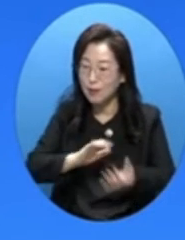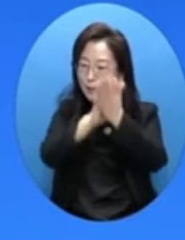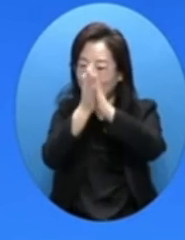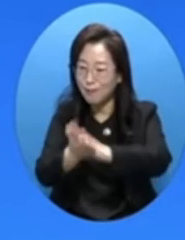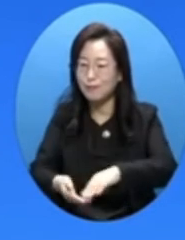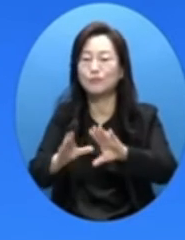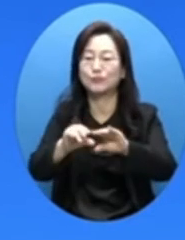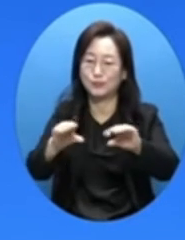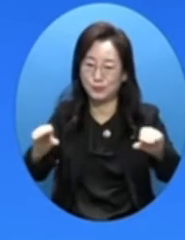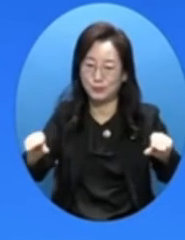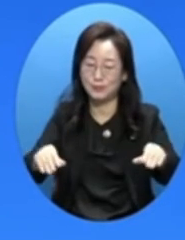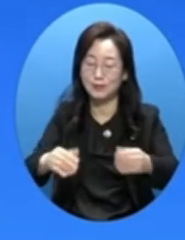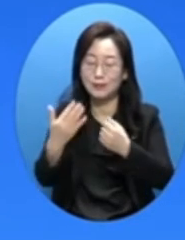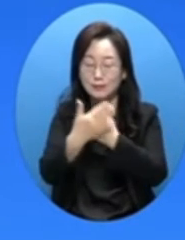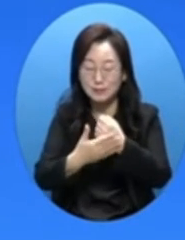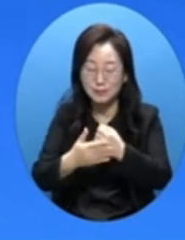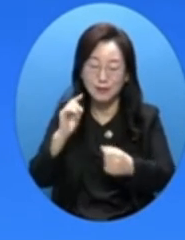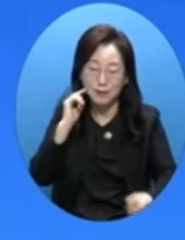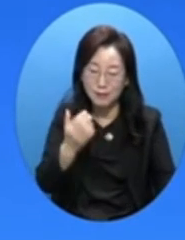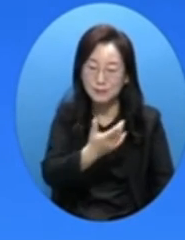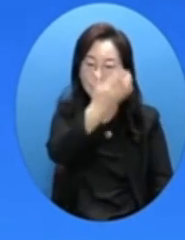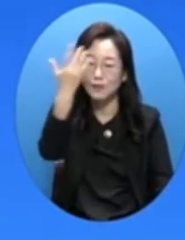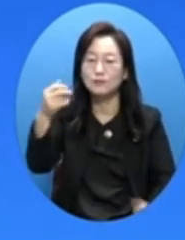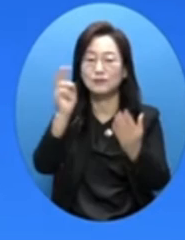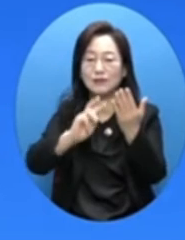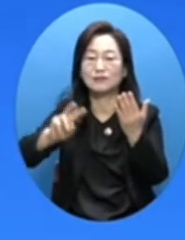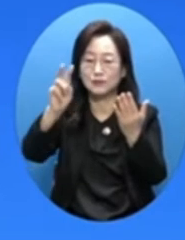은혜로운 찬송, 아름다운 찬송을